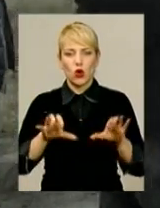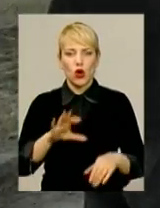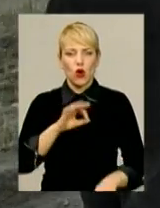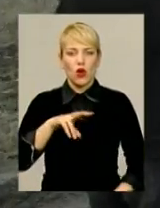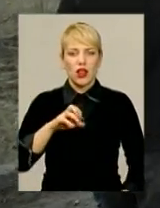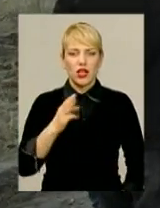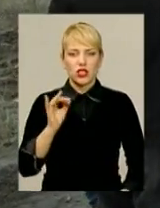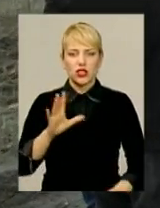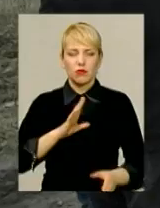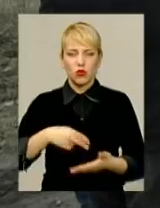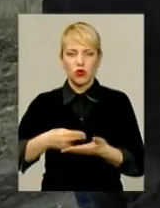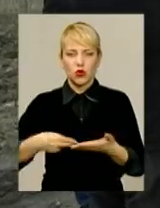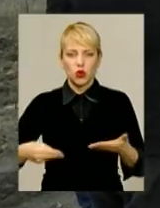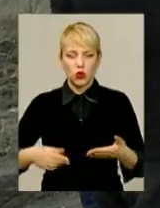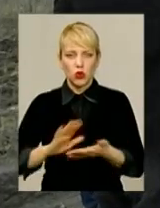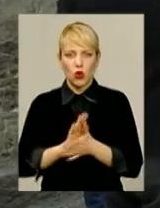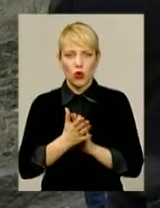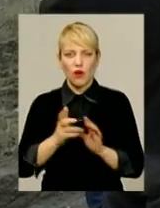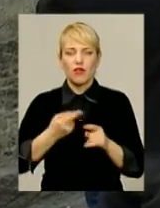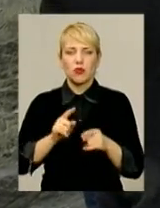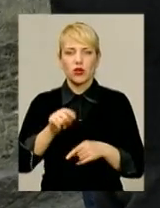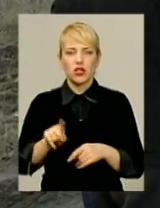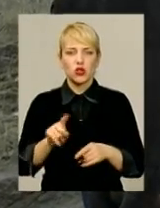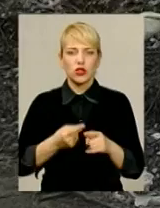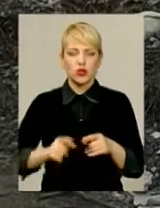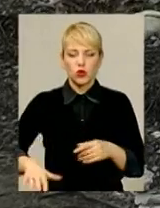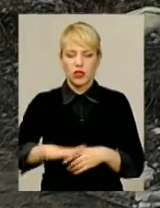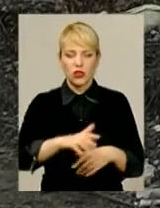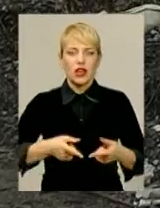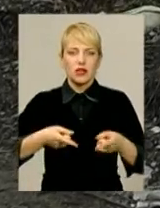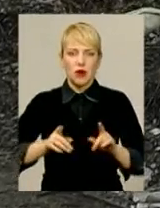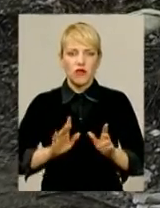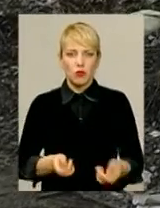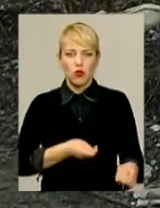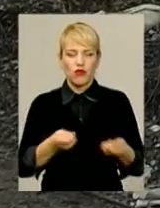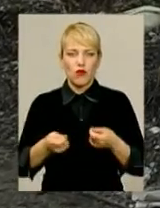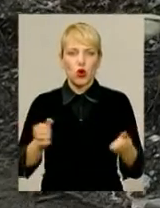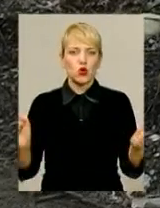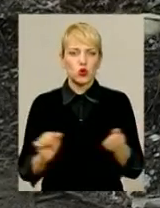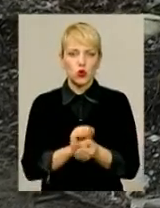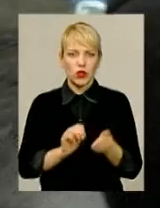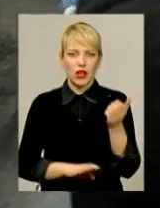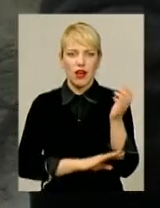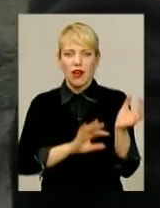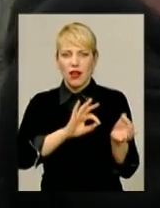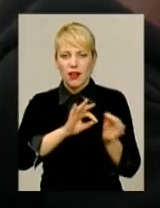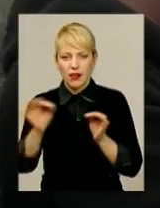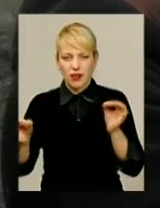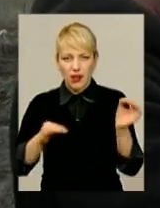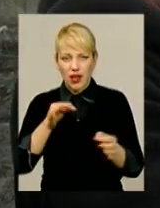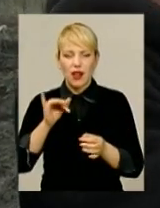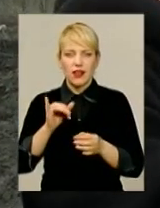Олешина уклали договір про те, що ось на цю територію й справді вивозитимуть сухе гілля та листя. Частково